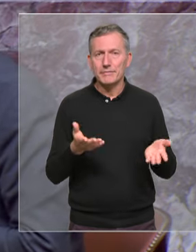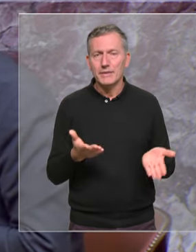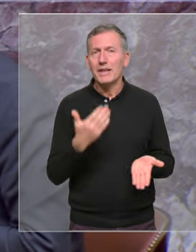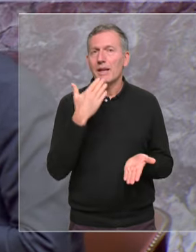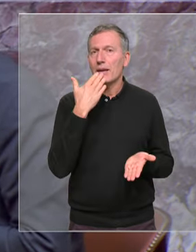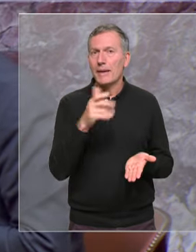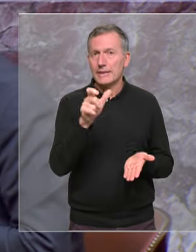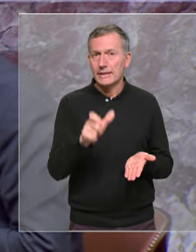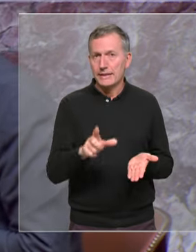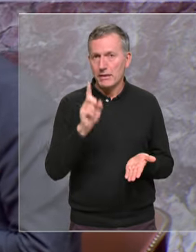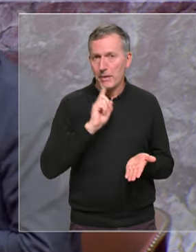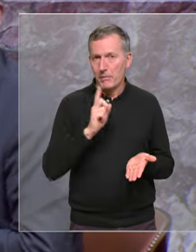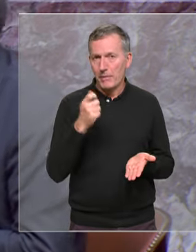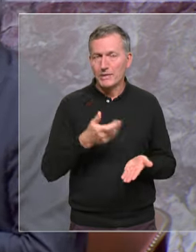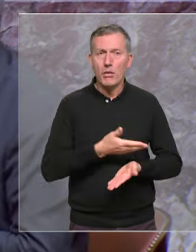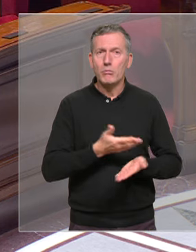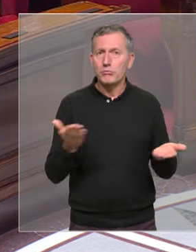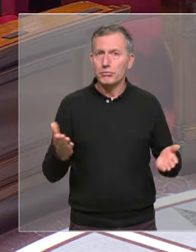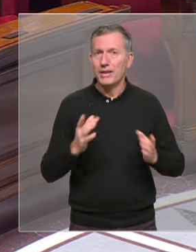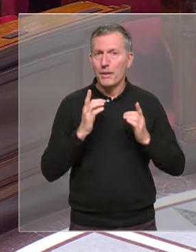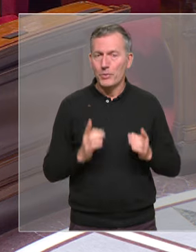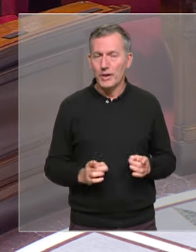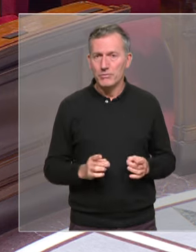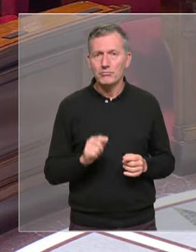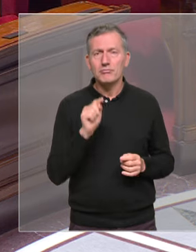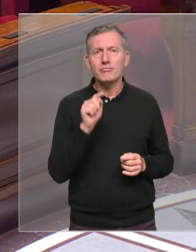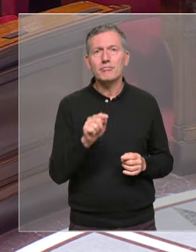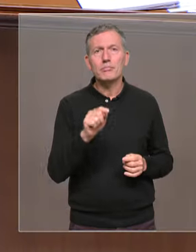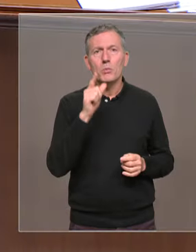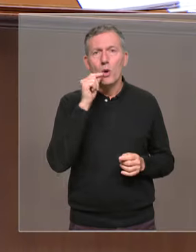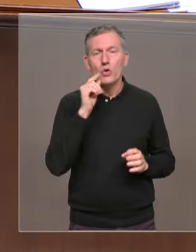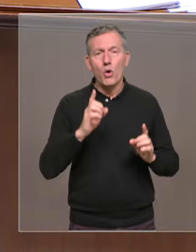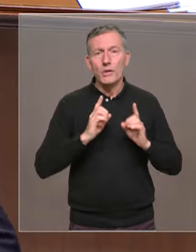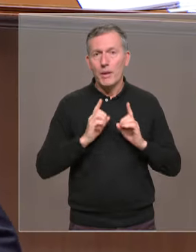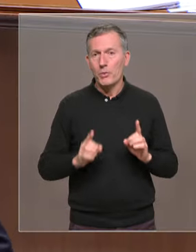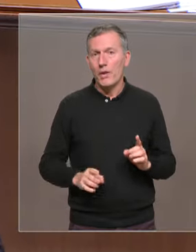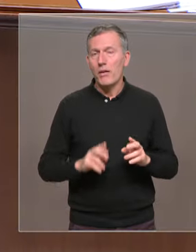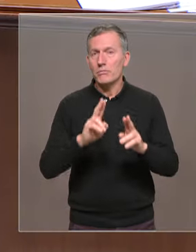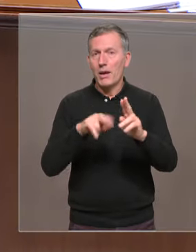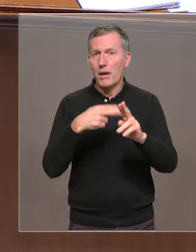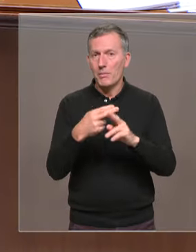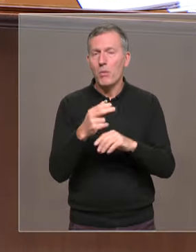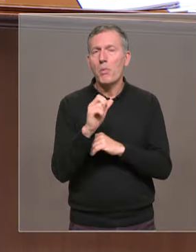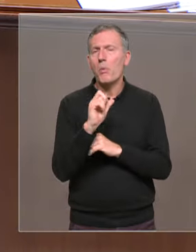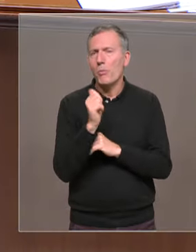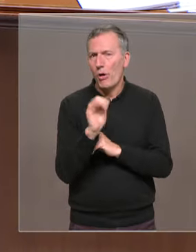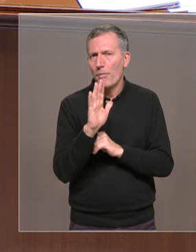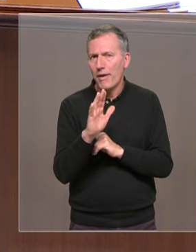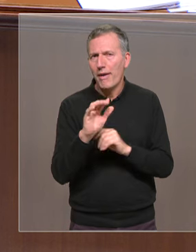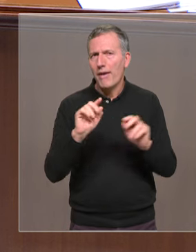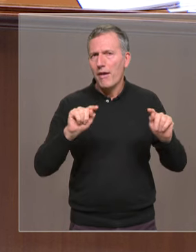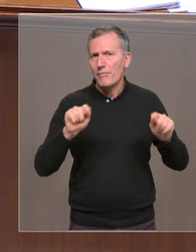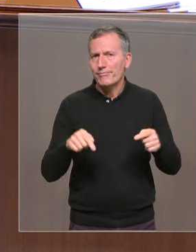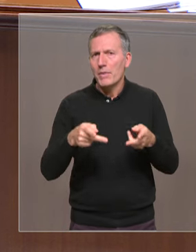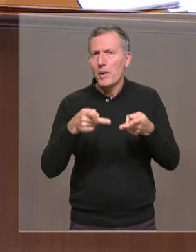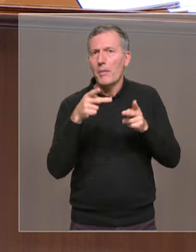Merci madame la présidente, mesdames et messieurs les députés, monsieur le député Charles de Courson. D'abord, permettez-moi de vous